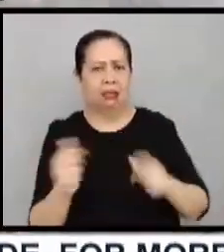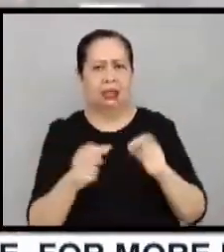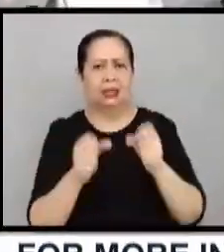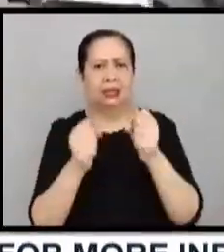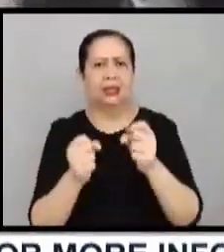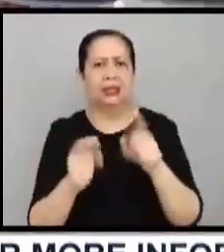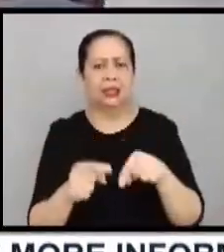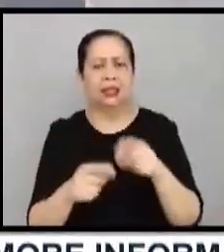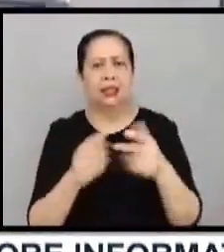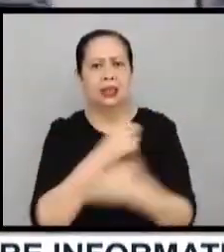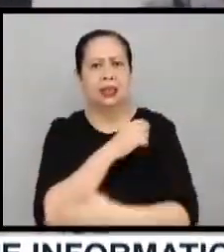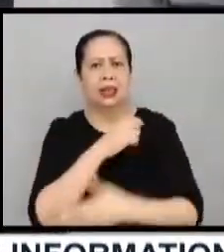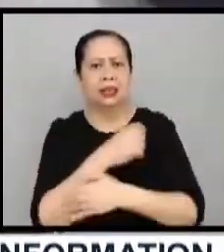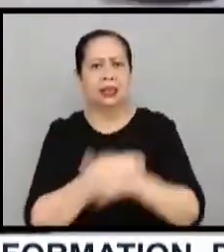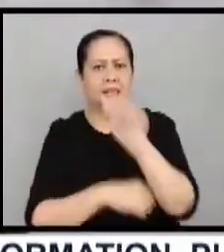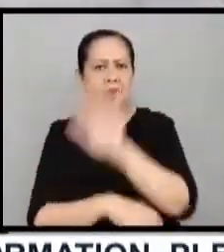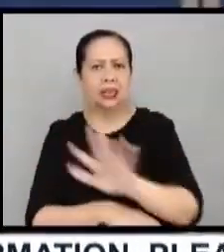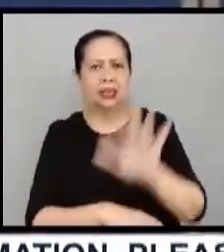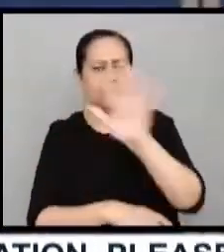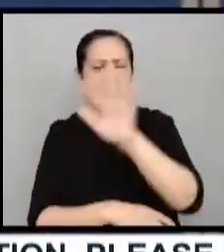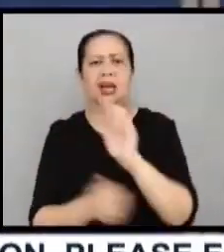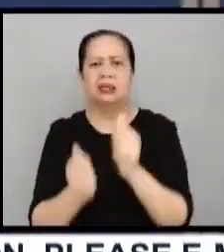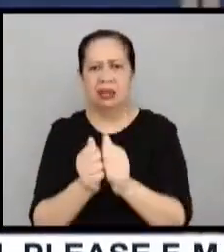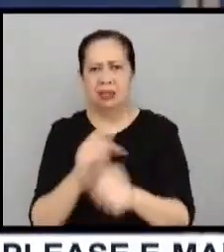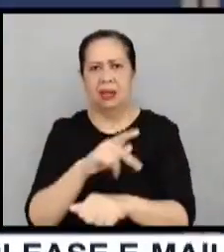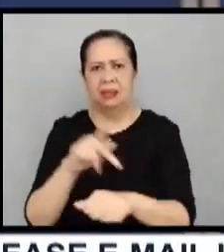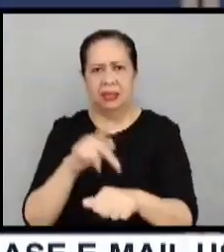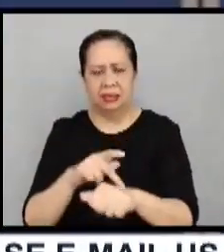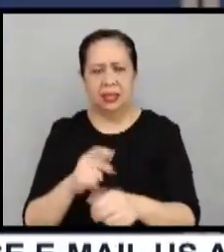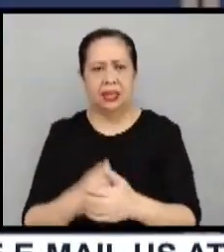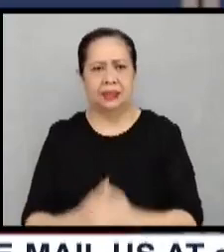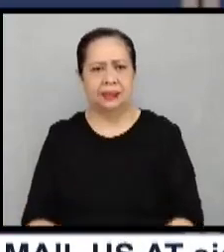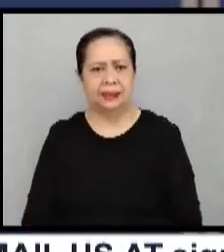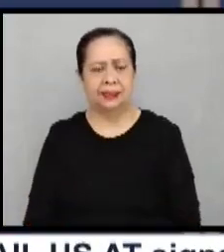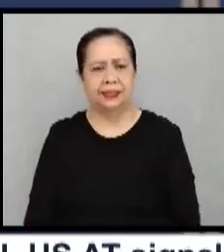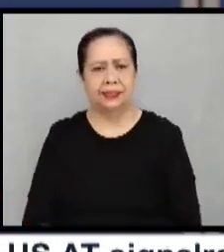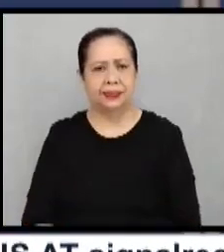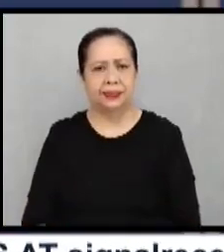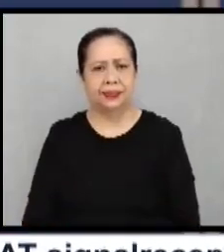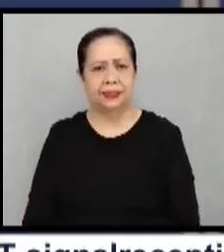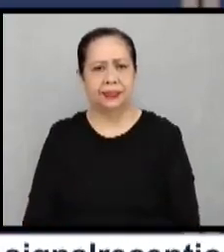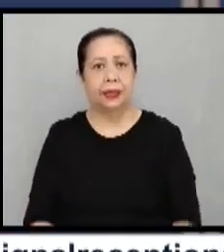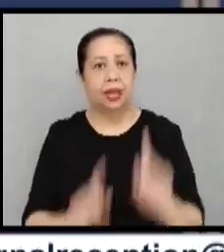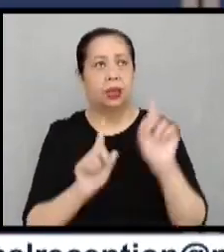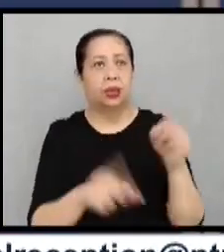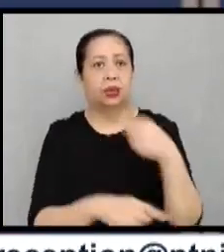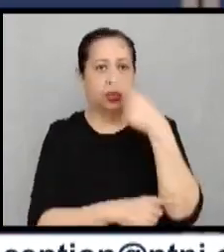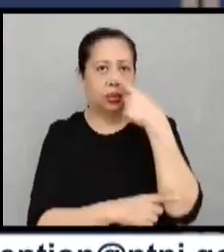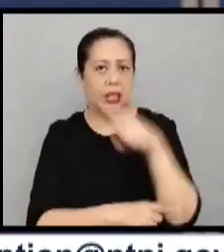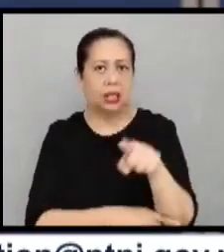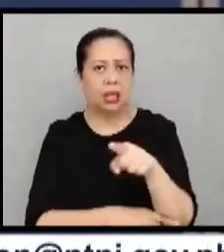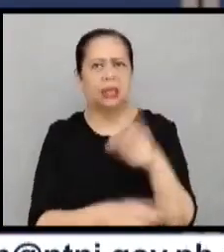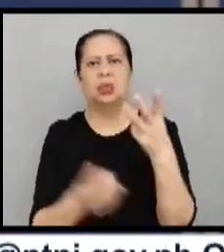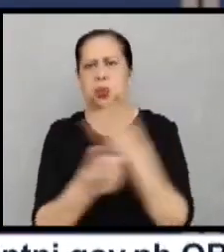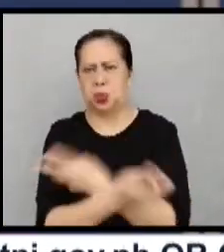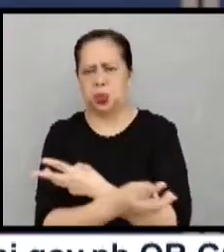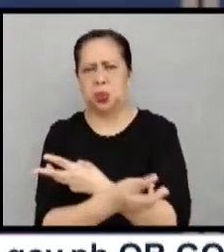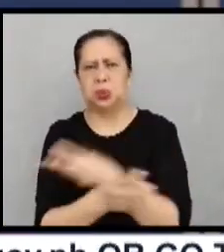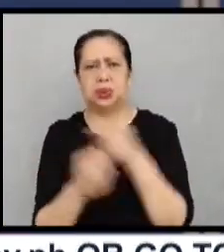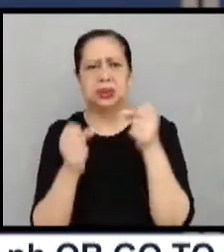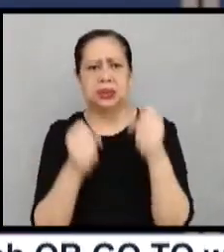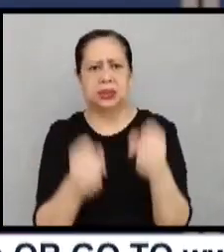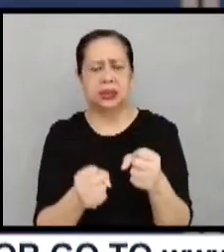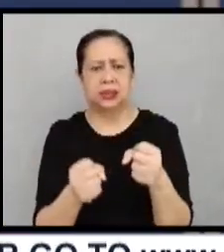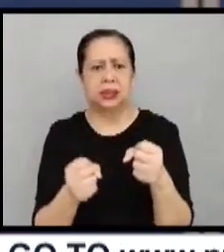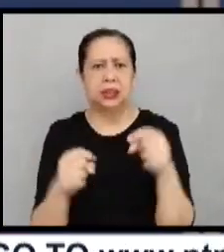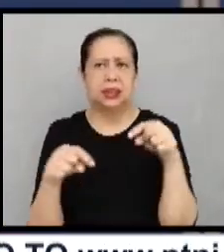mga bansa sa Asia kasama na ang Pilipinas. I went to Thailand where the situation is worse, and here